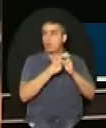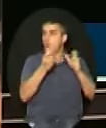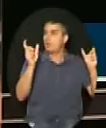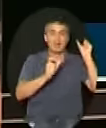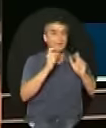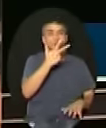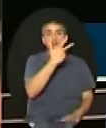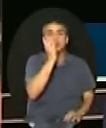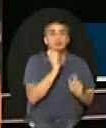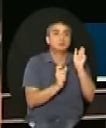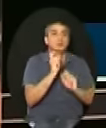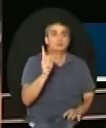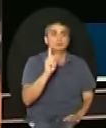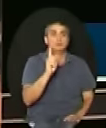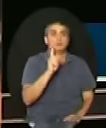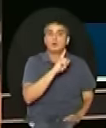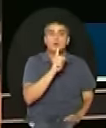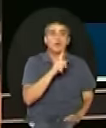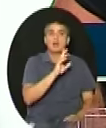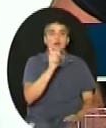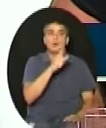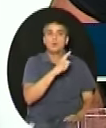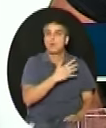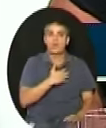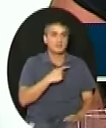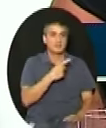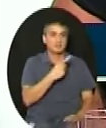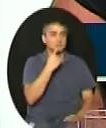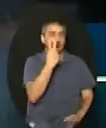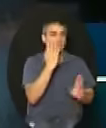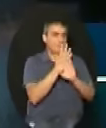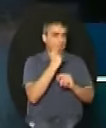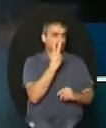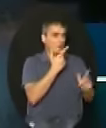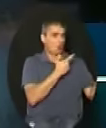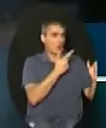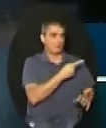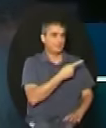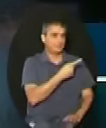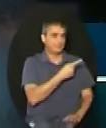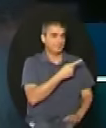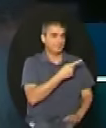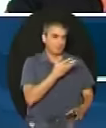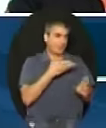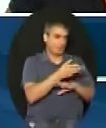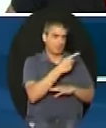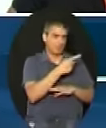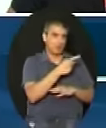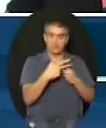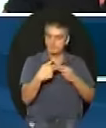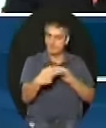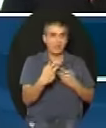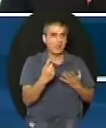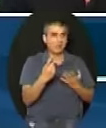אדם, 300 איש. ושם מדובר על שני מחבלים עם שני כלי נשק שהגיעו למרחק